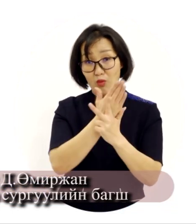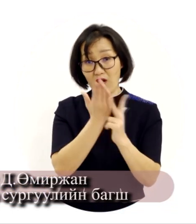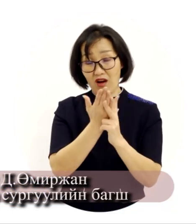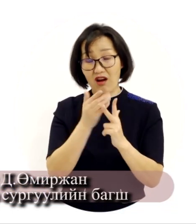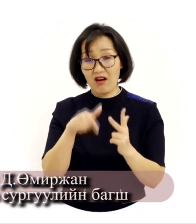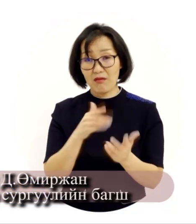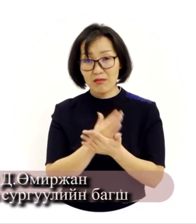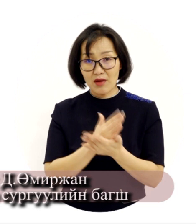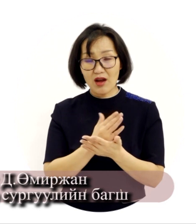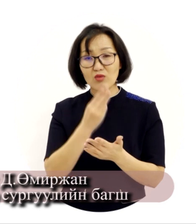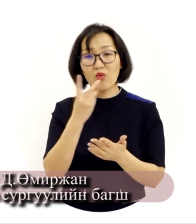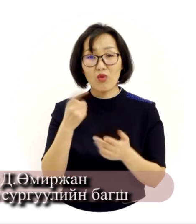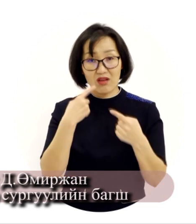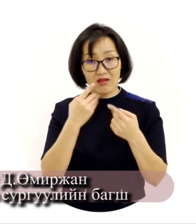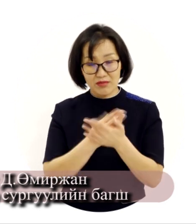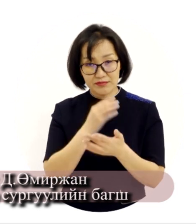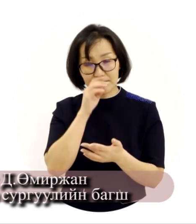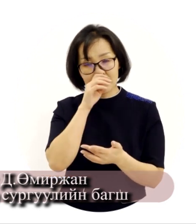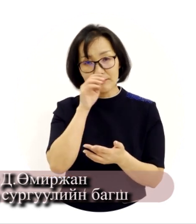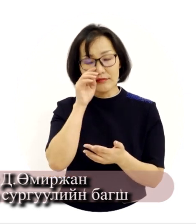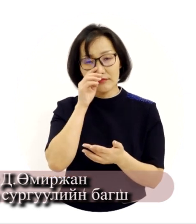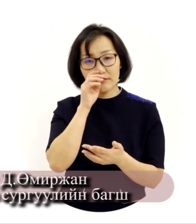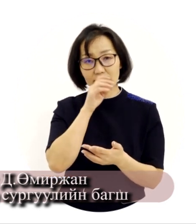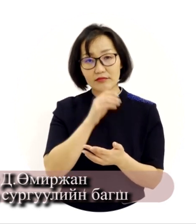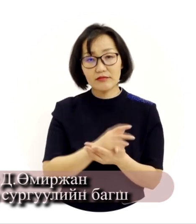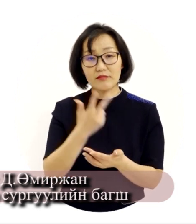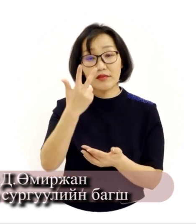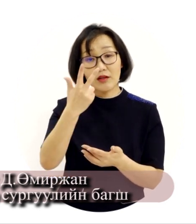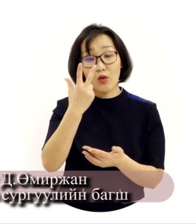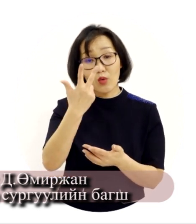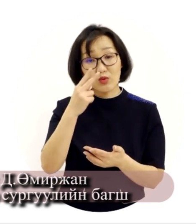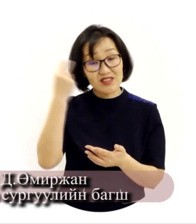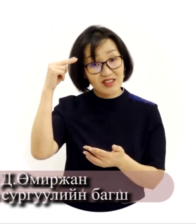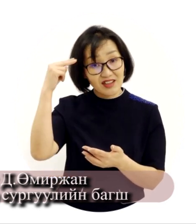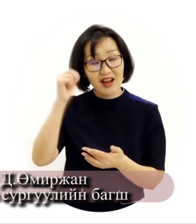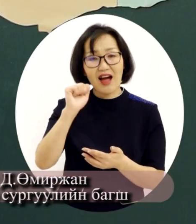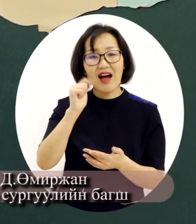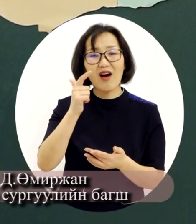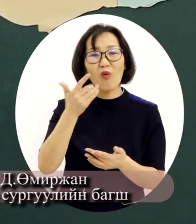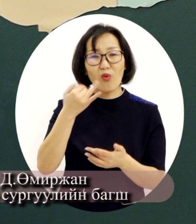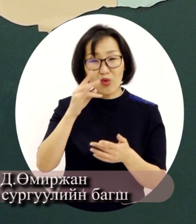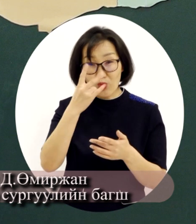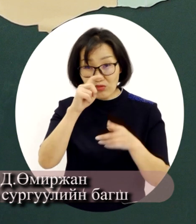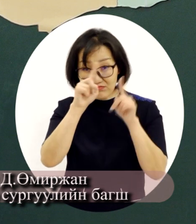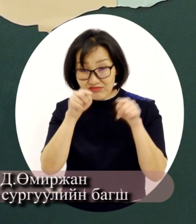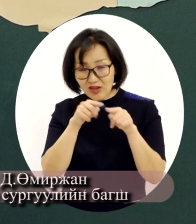Келесі тарихи ескертуіміз Орғун-Сингхір үңгірі. Бұл Қауд аймағында орналасқан.